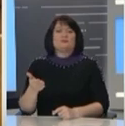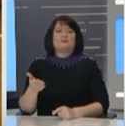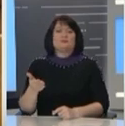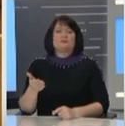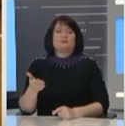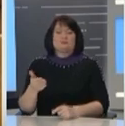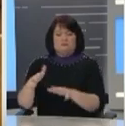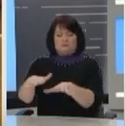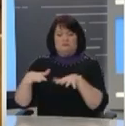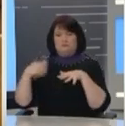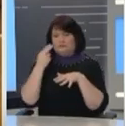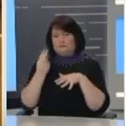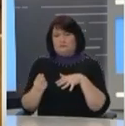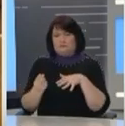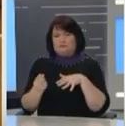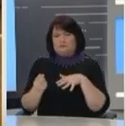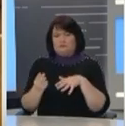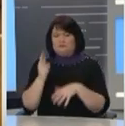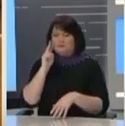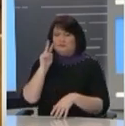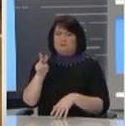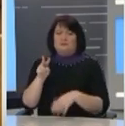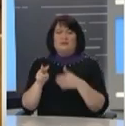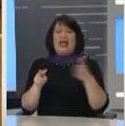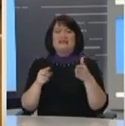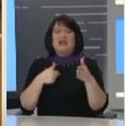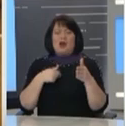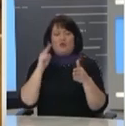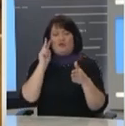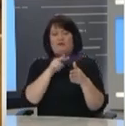των εδράνων που ο ομιλών βλέπει εξ αριστερών.